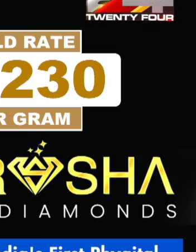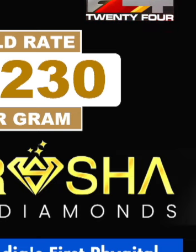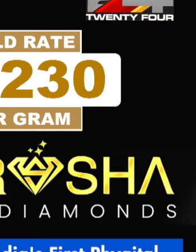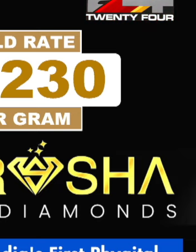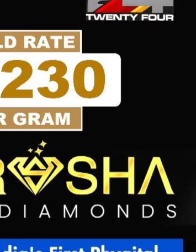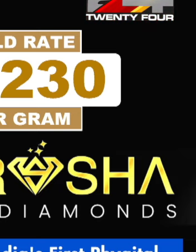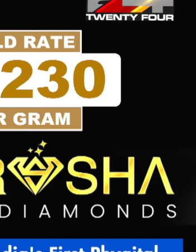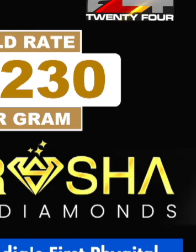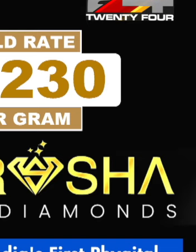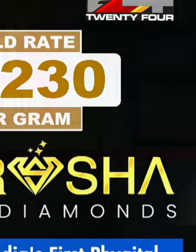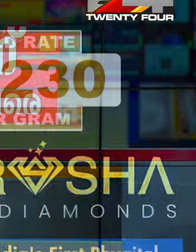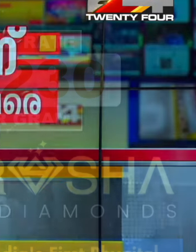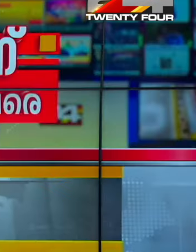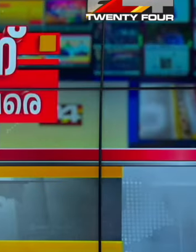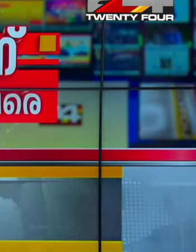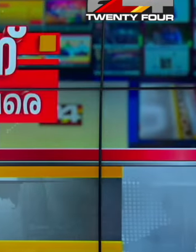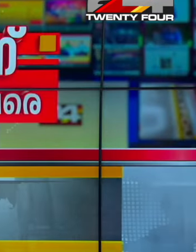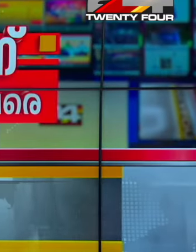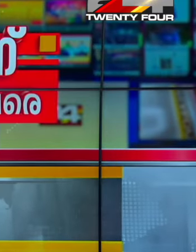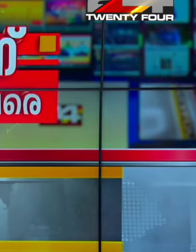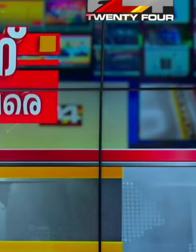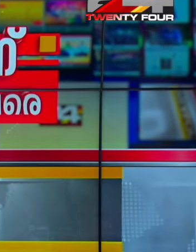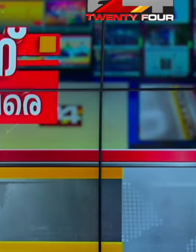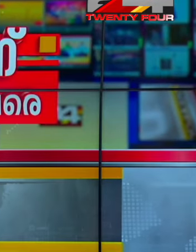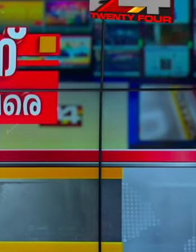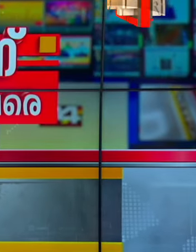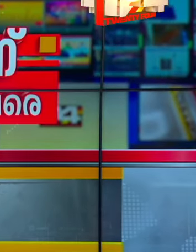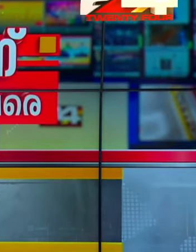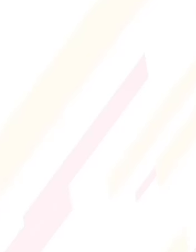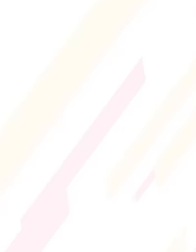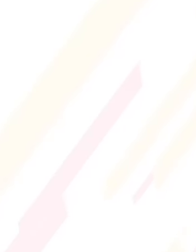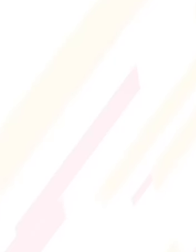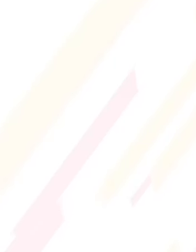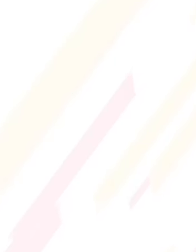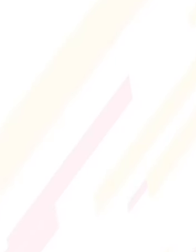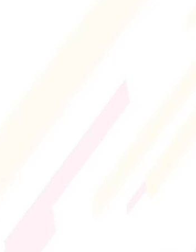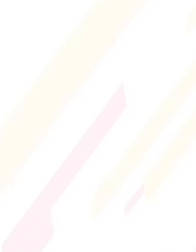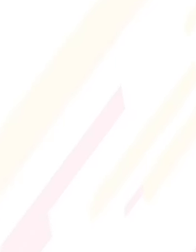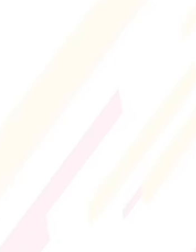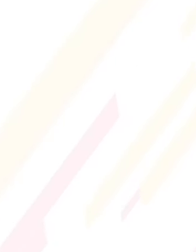ഇതോടെ ഇന്ന് ഇതുവരെ പൂർത്തിയാവുന്നു.